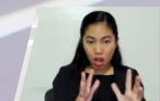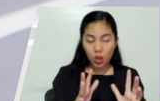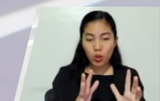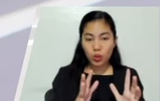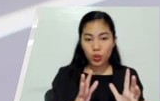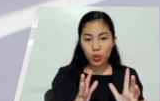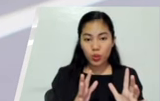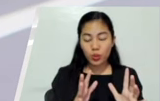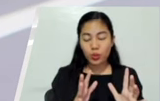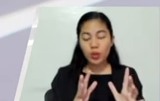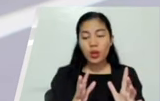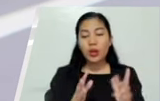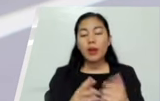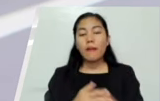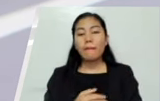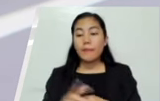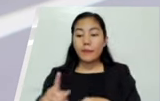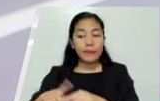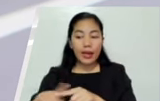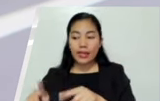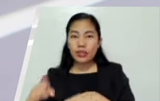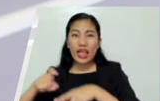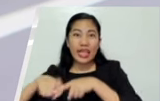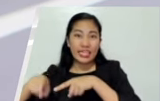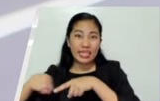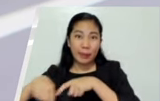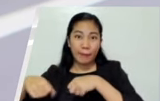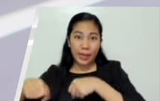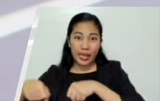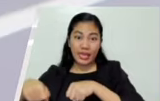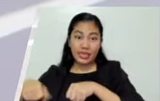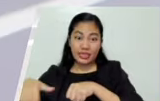sa EDSA at Commonwealth Avenue.